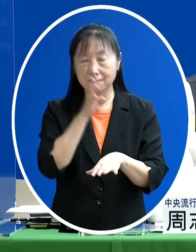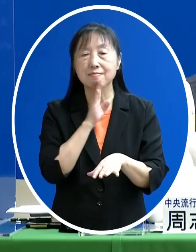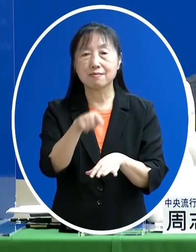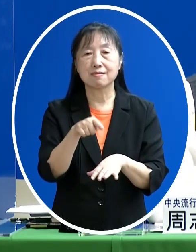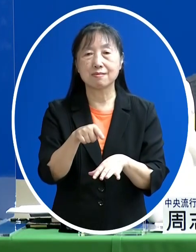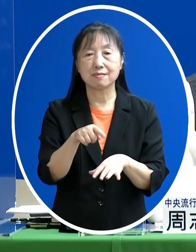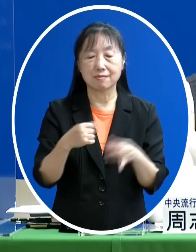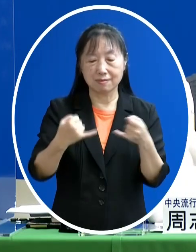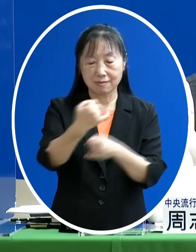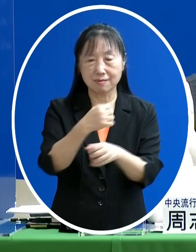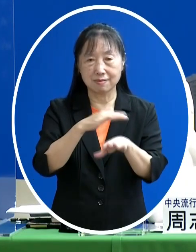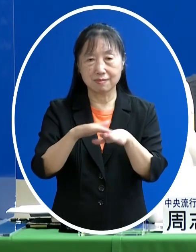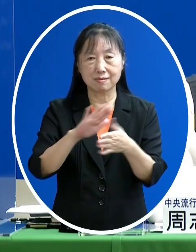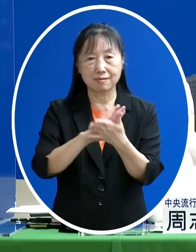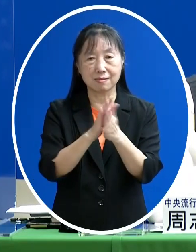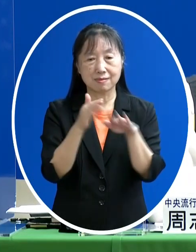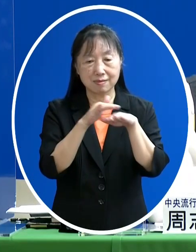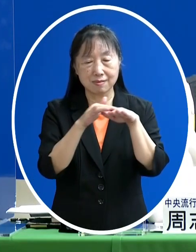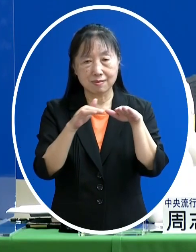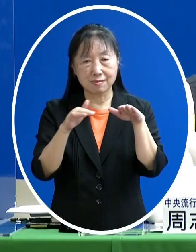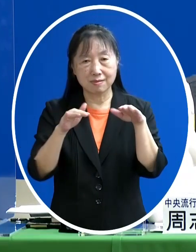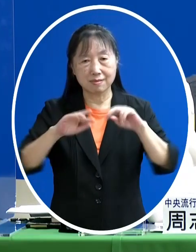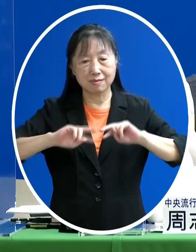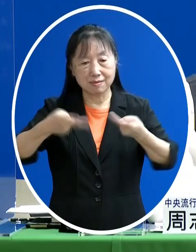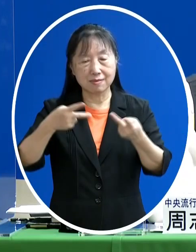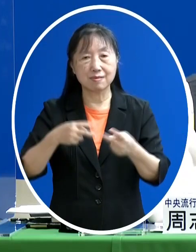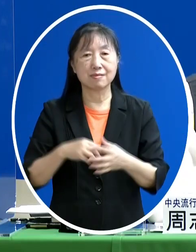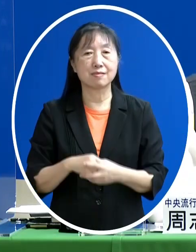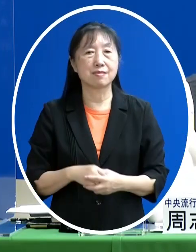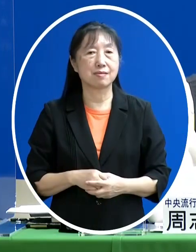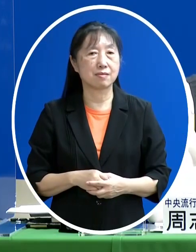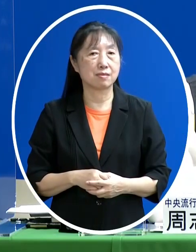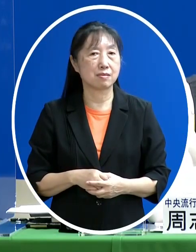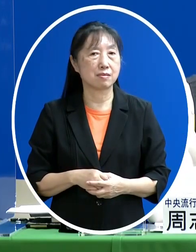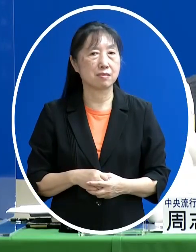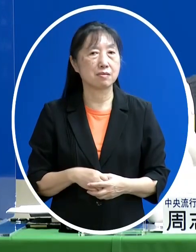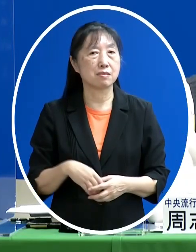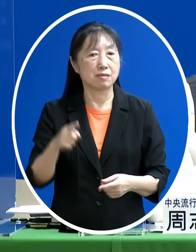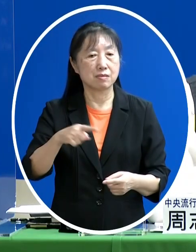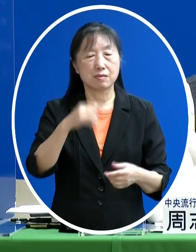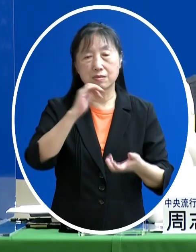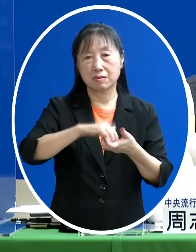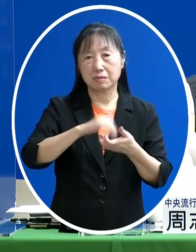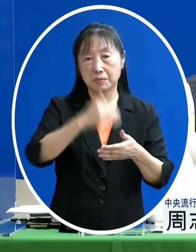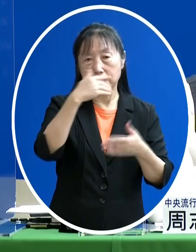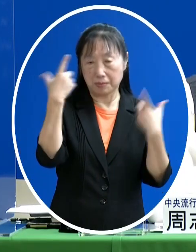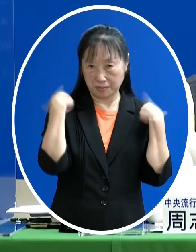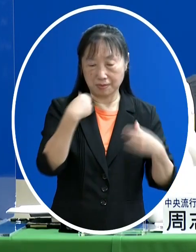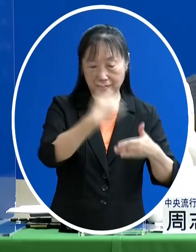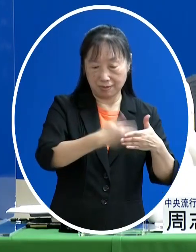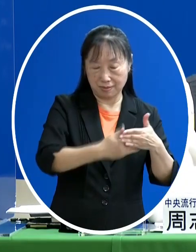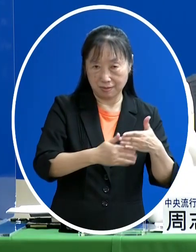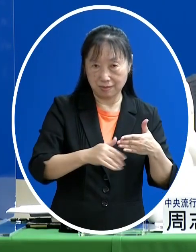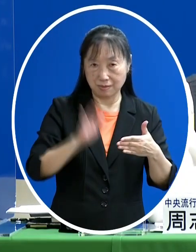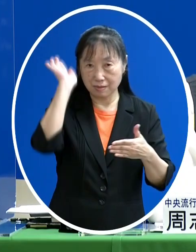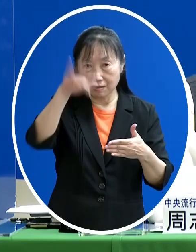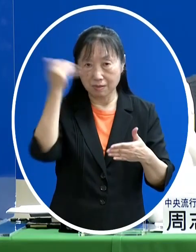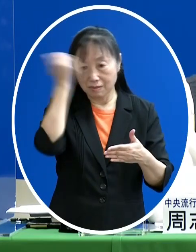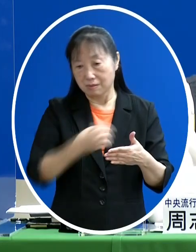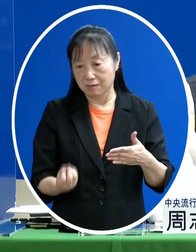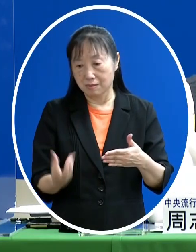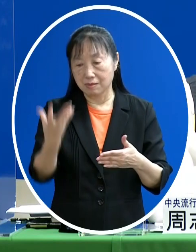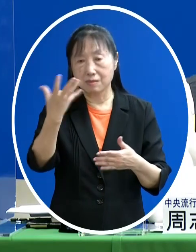数会开始持平哦，甚至会翻转，就是说有这个在从降低改成上升的一个趋势哈。不过目前